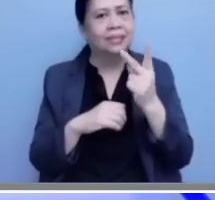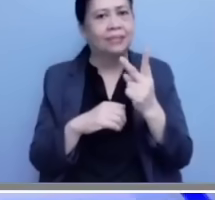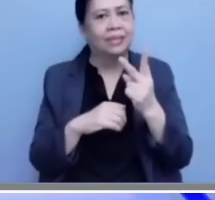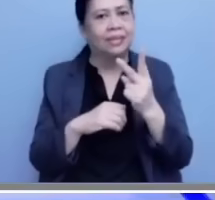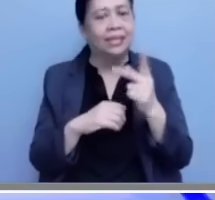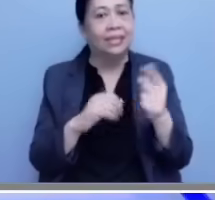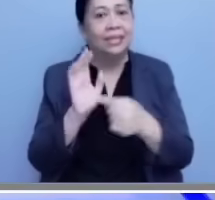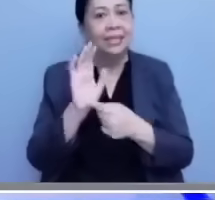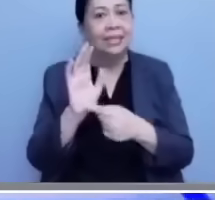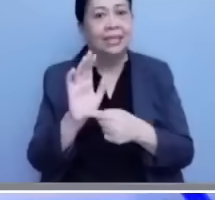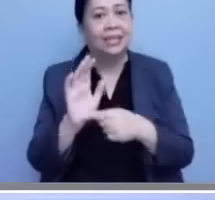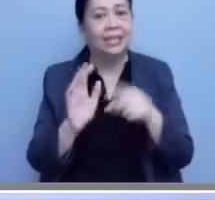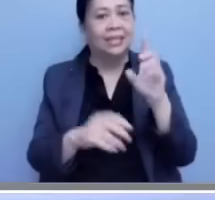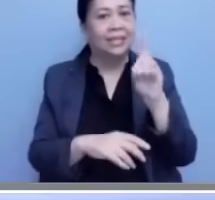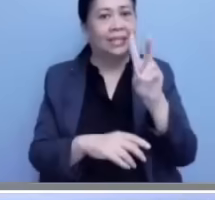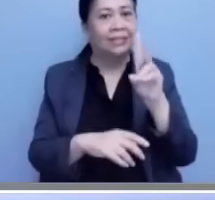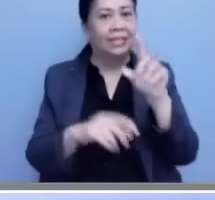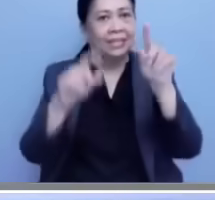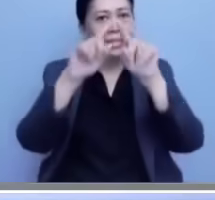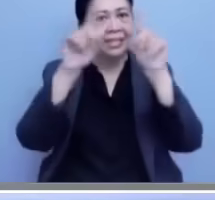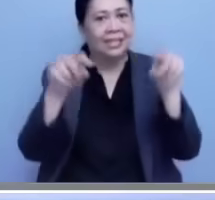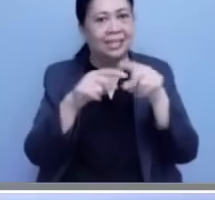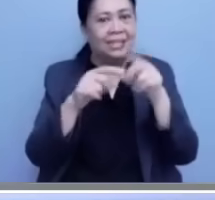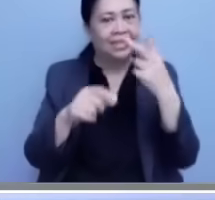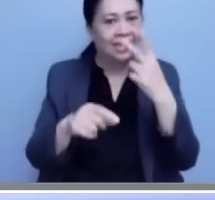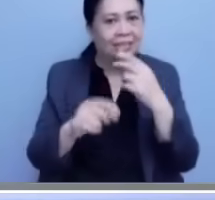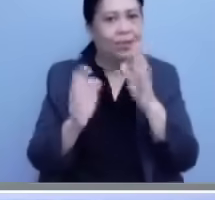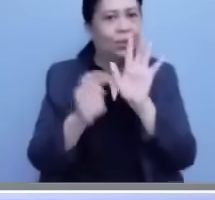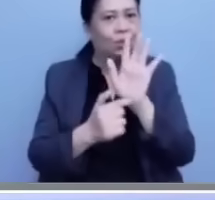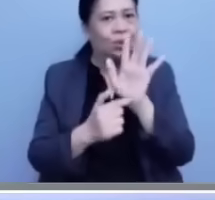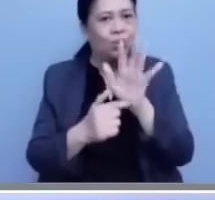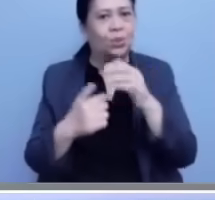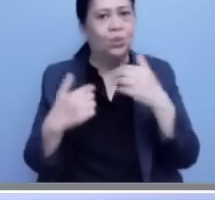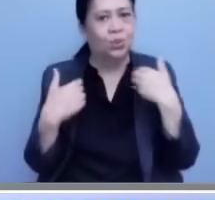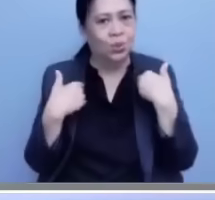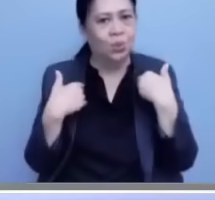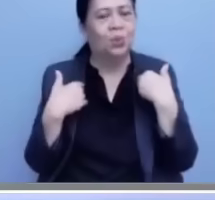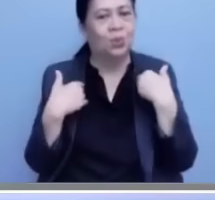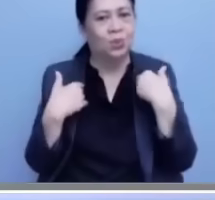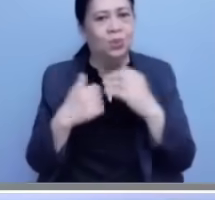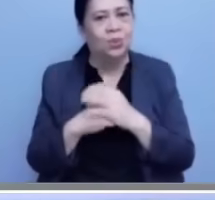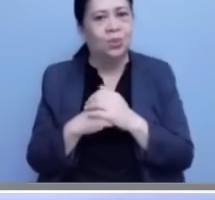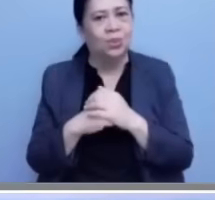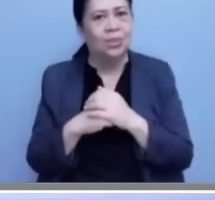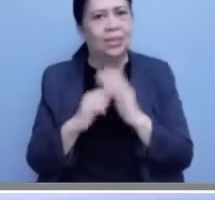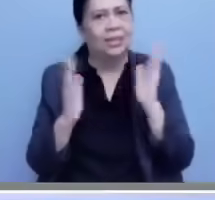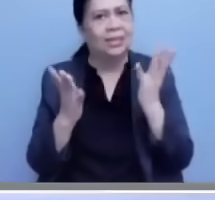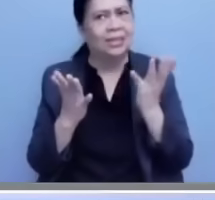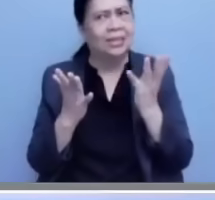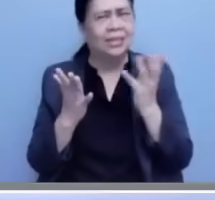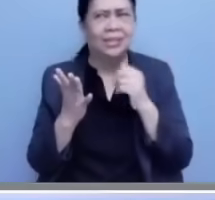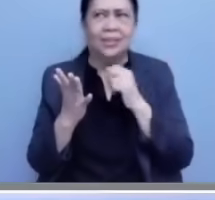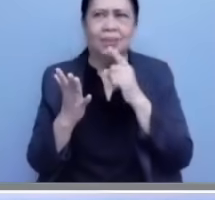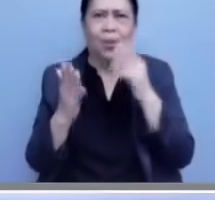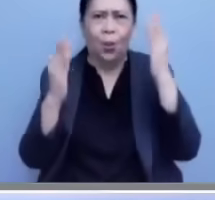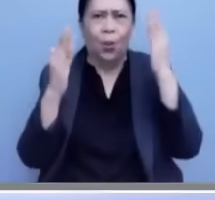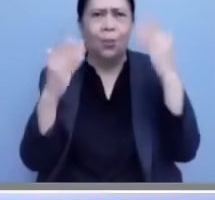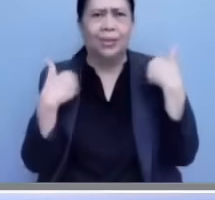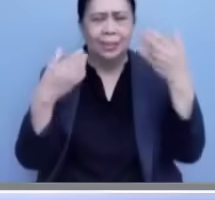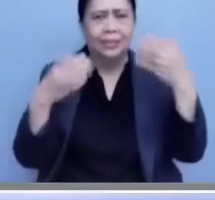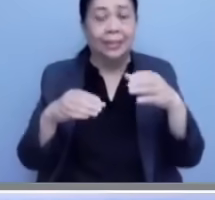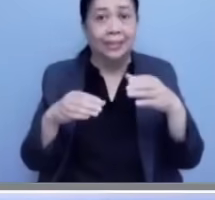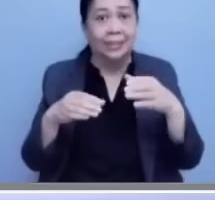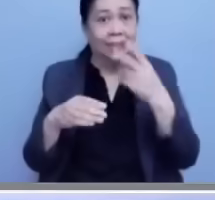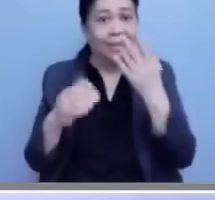siya sa DVD, nilalabas siya tuwing may mga shows kami. Okay. And parang ngayon, ewan ko, sana magkaroon ng chance. Ngayon